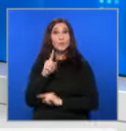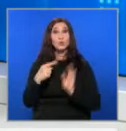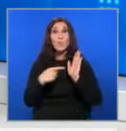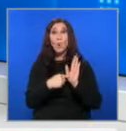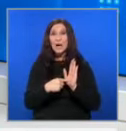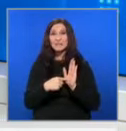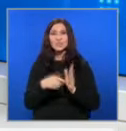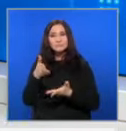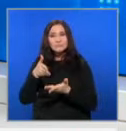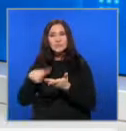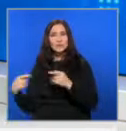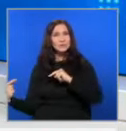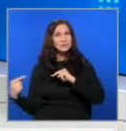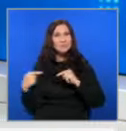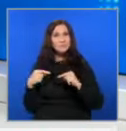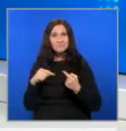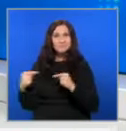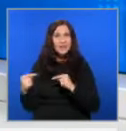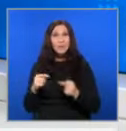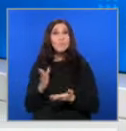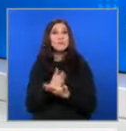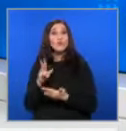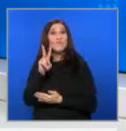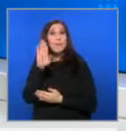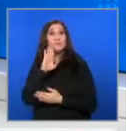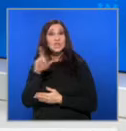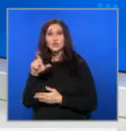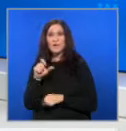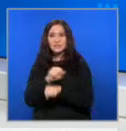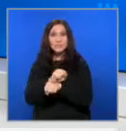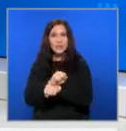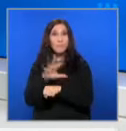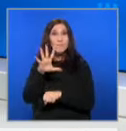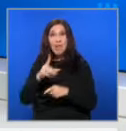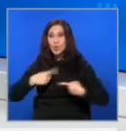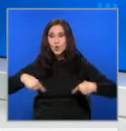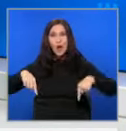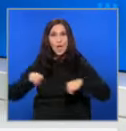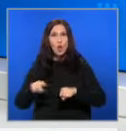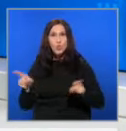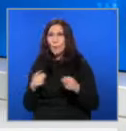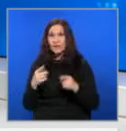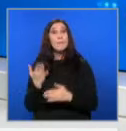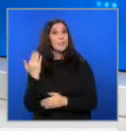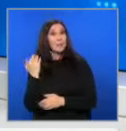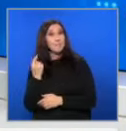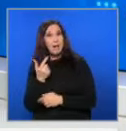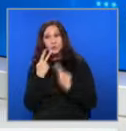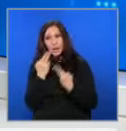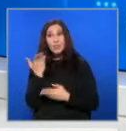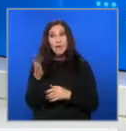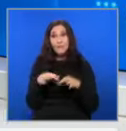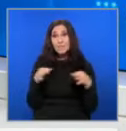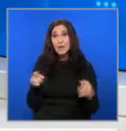показват отказ от спречкването между двамата мъже. Стоянов е задържан в 5-то районно управление, а преди малко се гледа